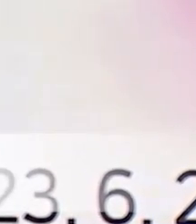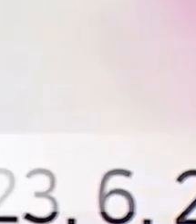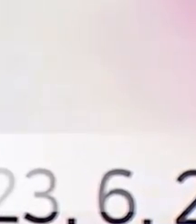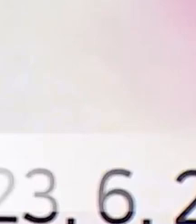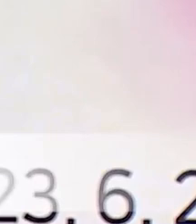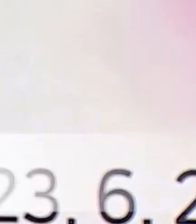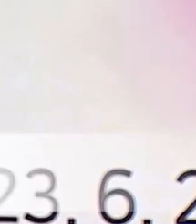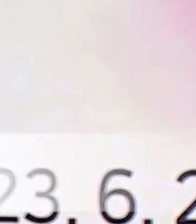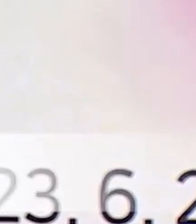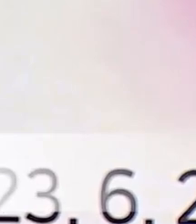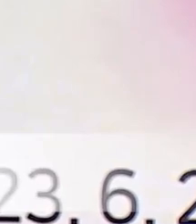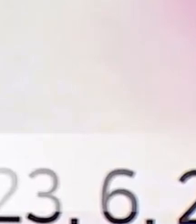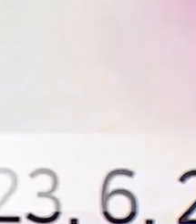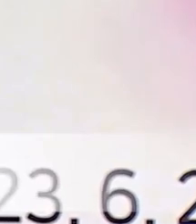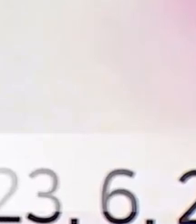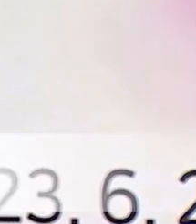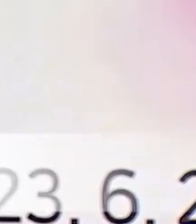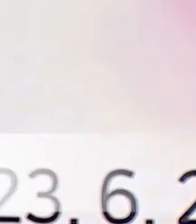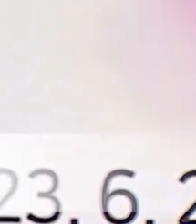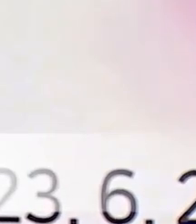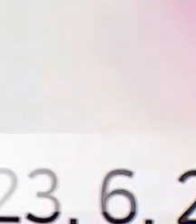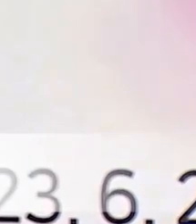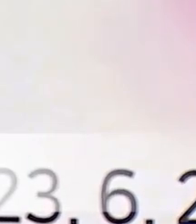사회로 나갈 수 있는 발전 방향과